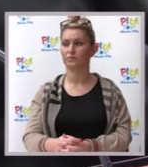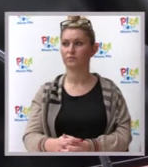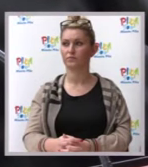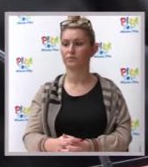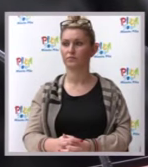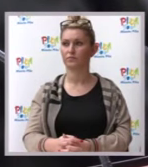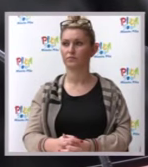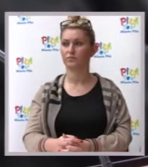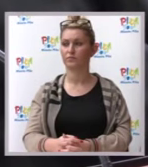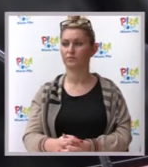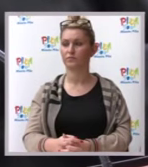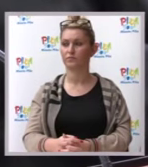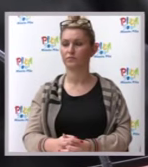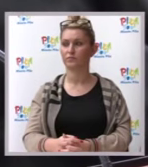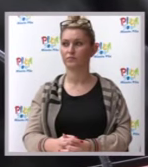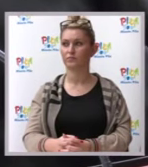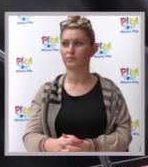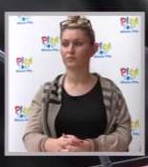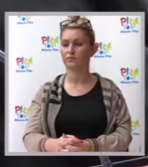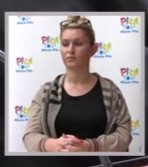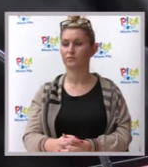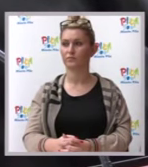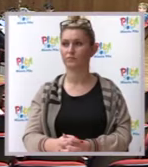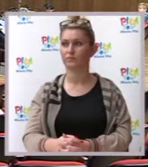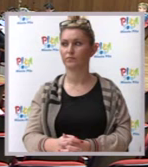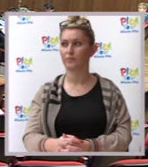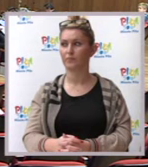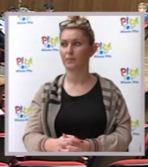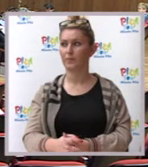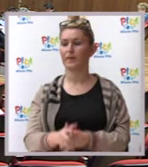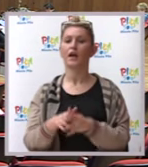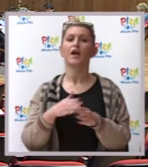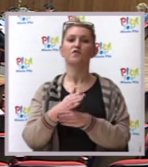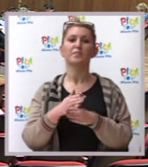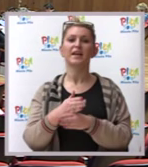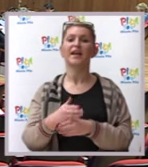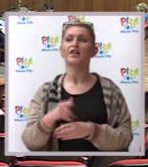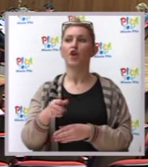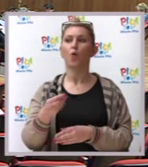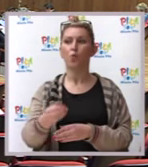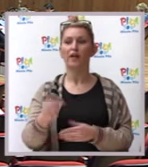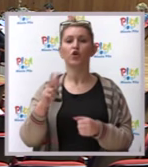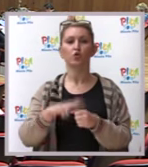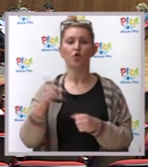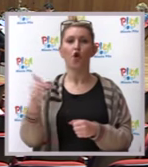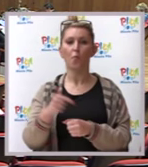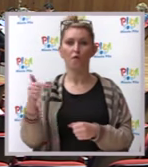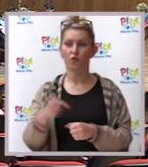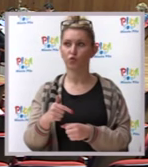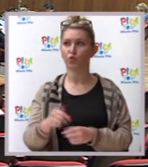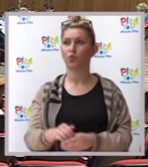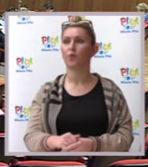prowadzeniem działalności gospodarczej. Tak naprawdę w PIL-e stawki obowiązujące nie tylko od transportów, ale właśnie